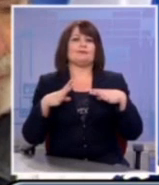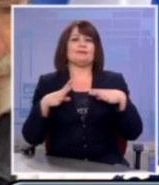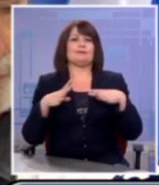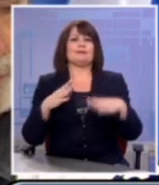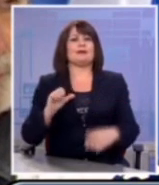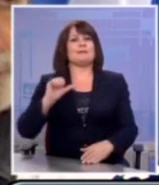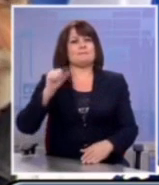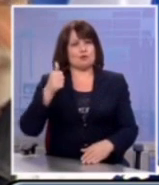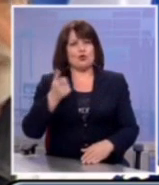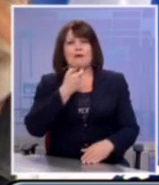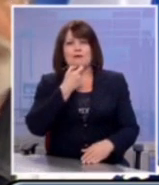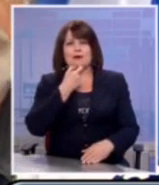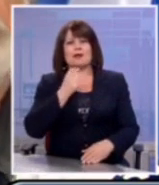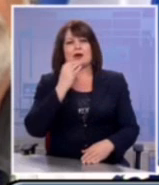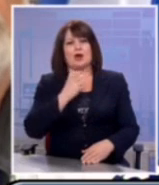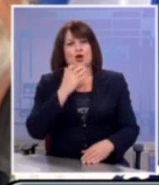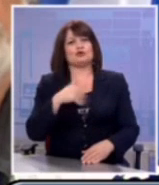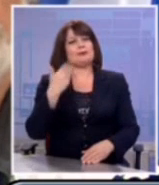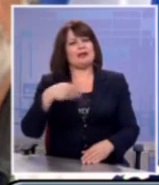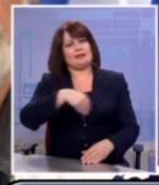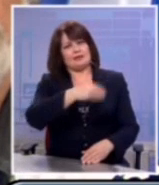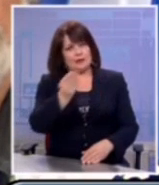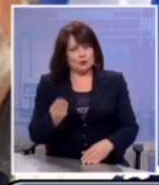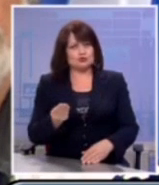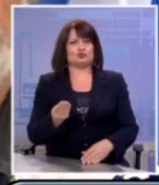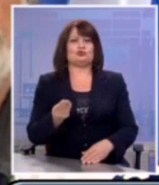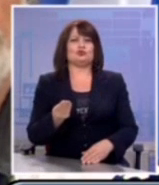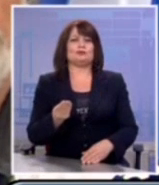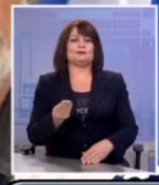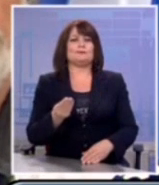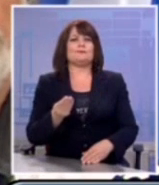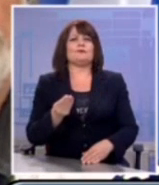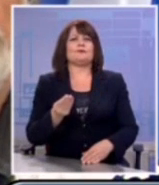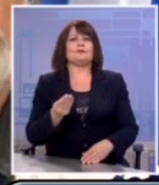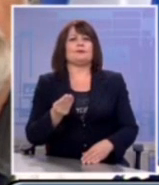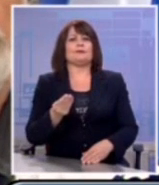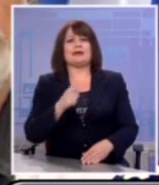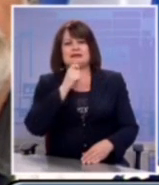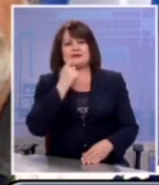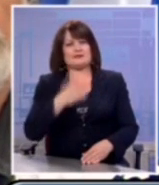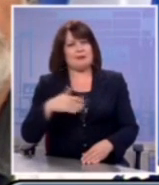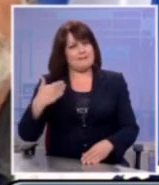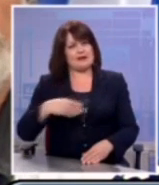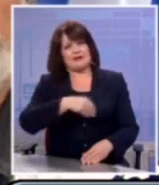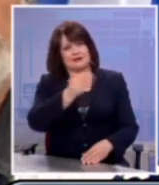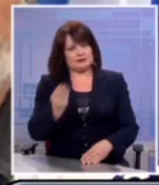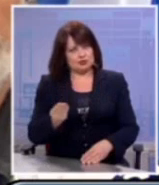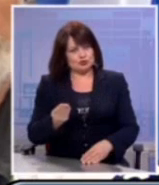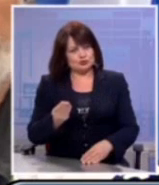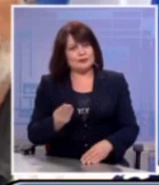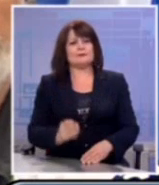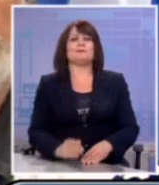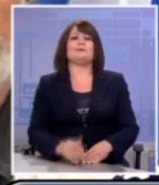πρωτότυπη μορφή του στα αγγλικά και θα σας διανεμηθεί αμέσως μετά το τέλος της συνέντευξης τύπου.